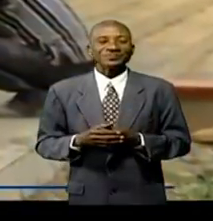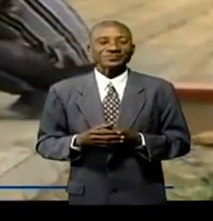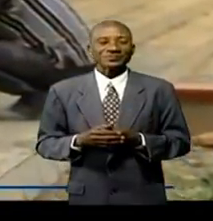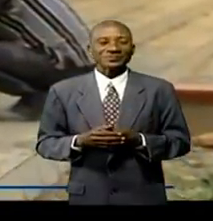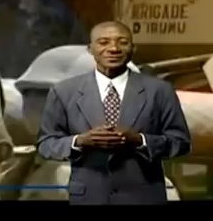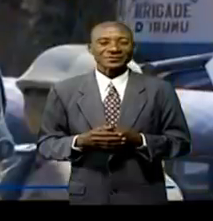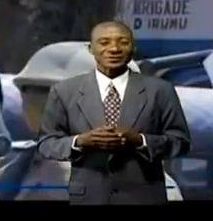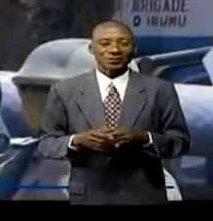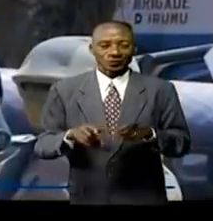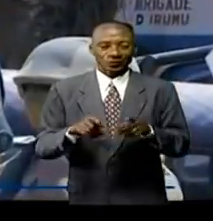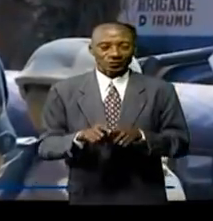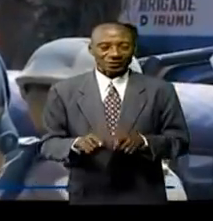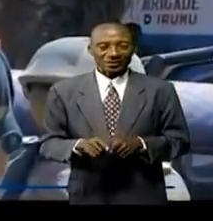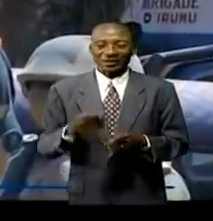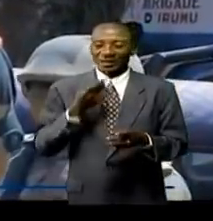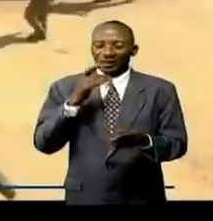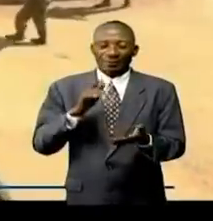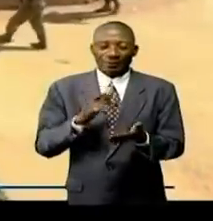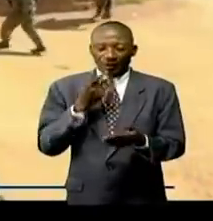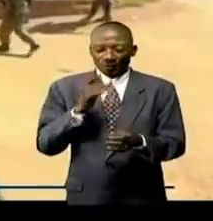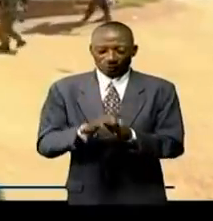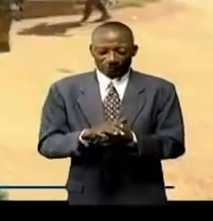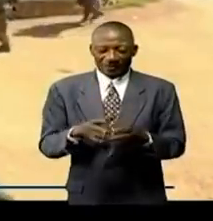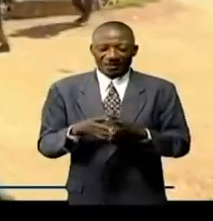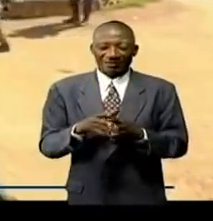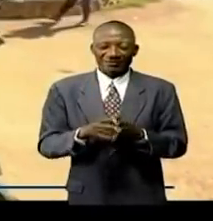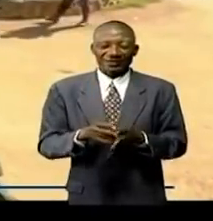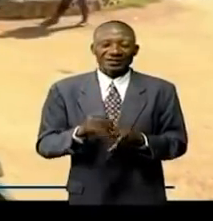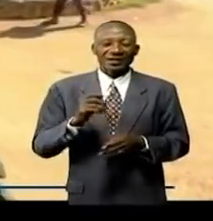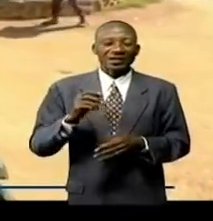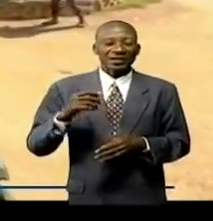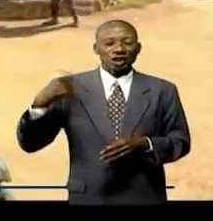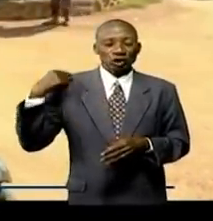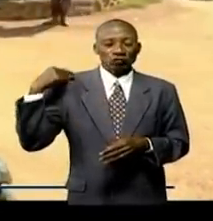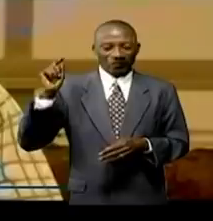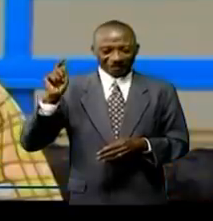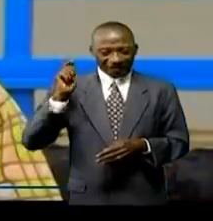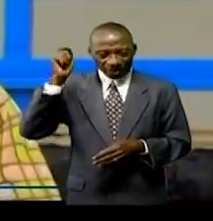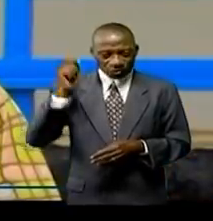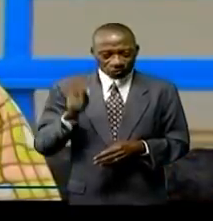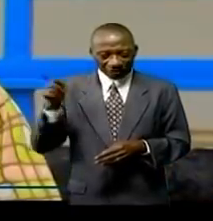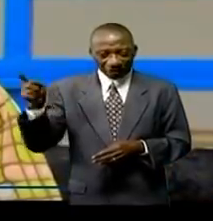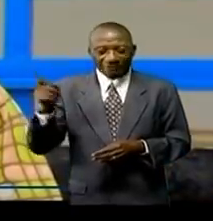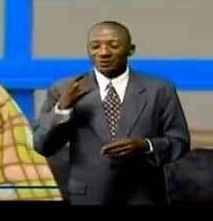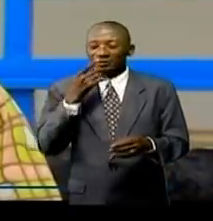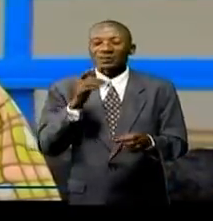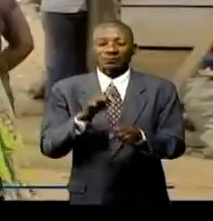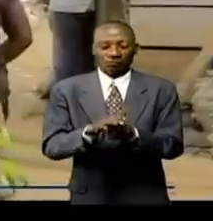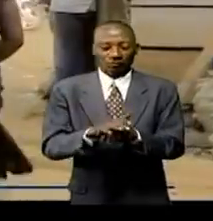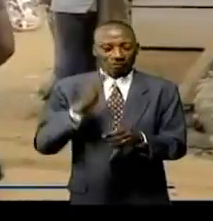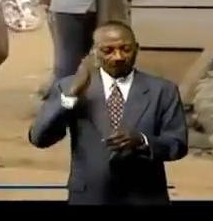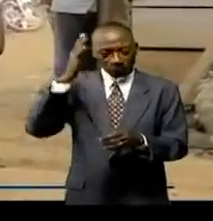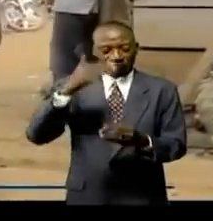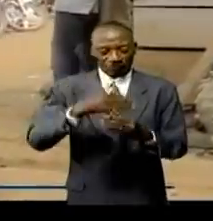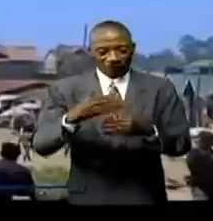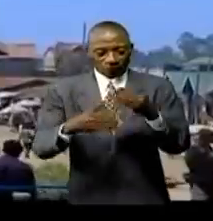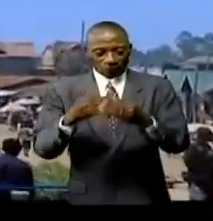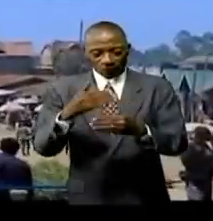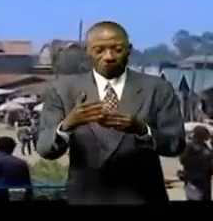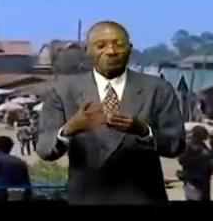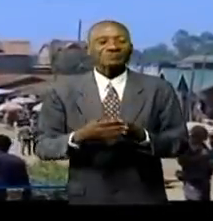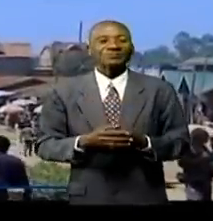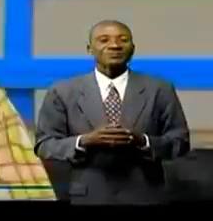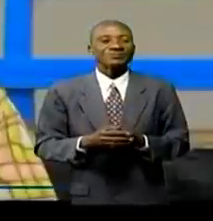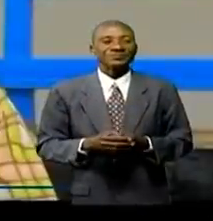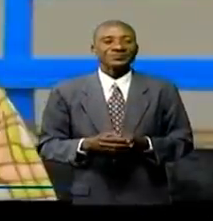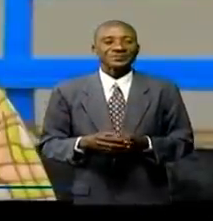une promesse faite par le gouverneur militaire, aujourd'hui réalisée, de quoi réagir le secrétaire administratif de la chefferie de Basili, faisant fonction